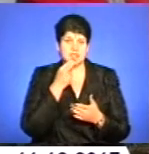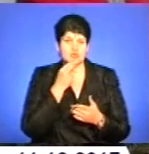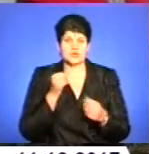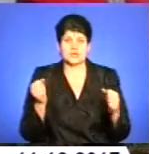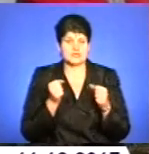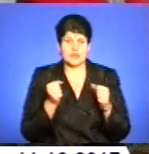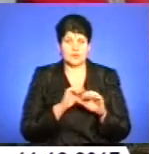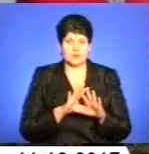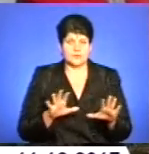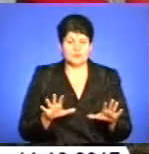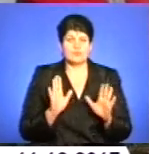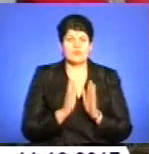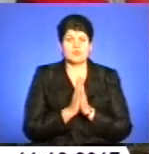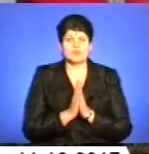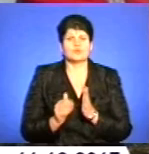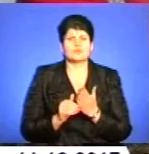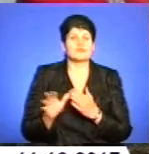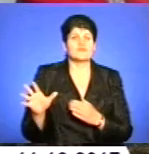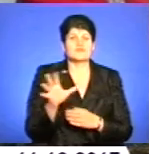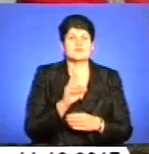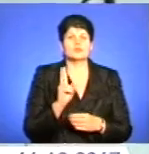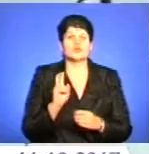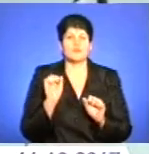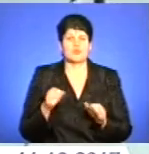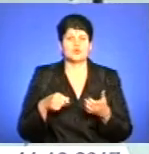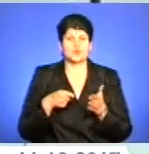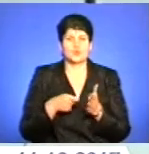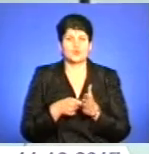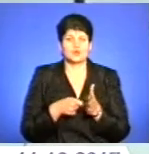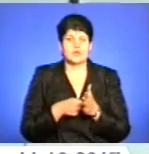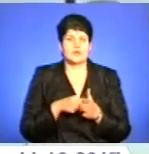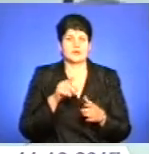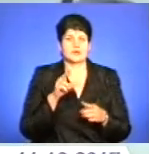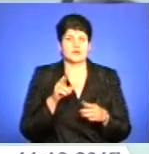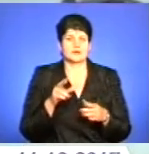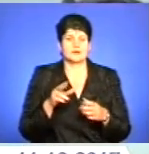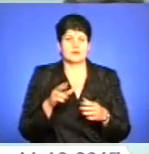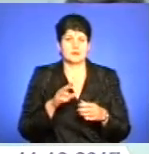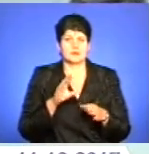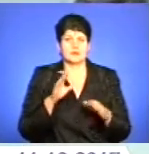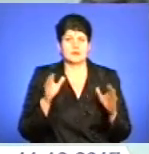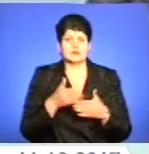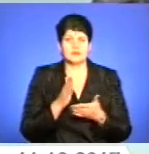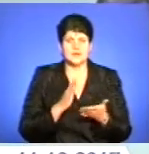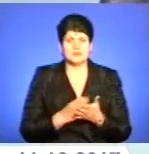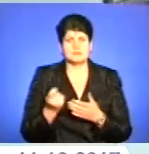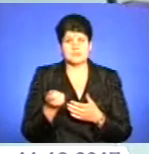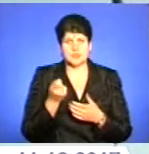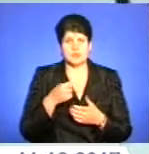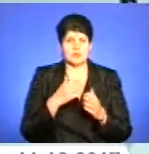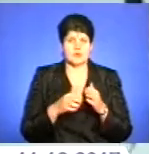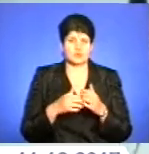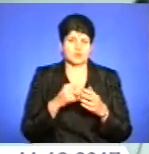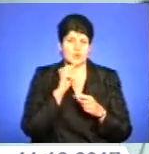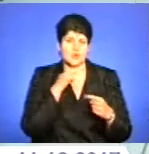ланівчани просять допомогти усіх, хто може годувати пернатих – хлібом, зерновими, капустою чи кукурудзою. Марта Журавель, Андрій Бодак,